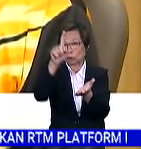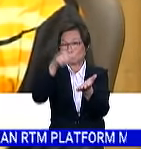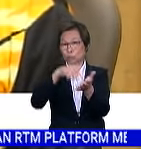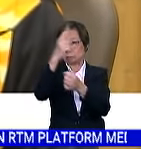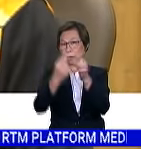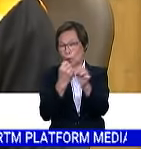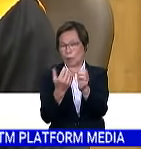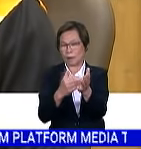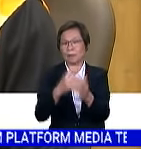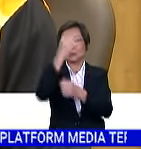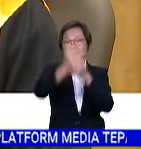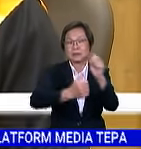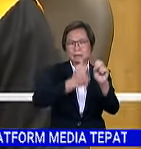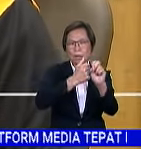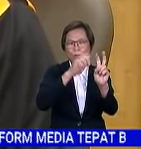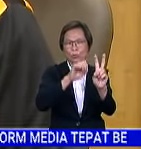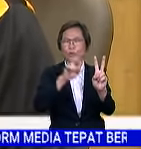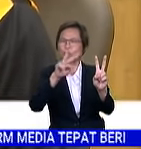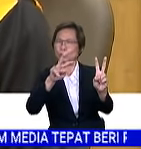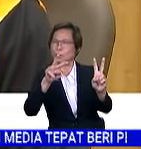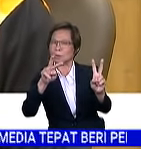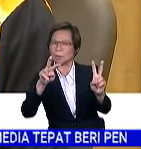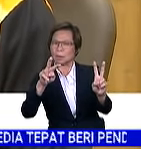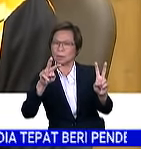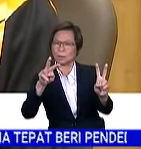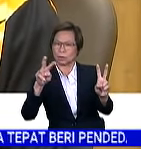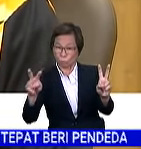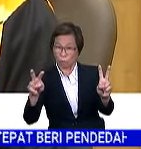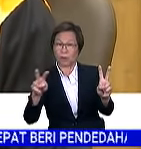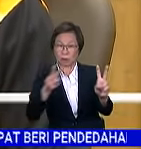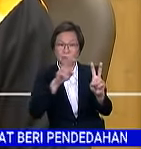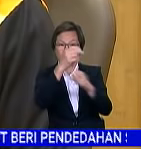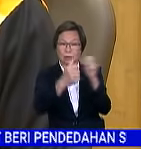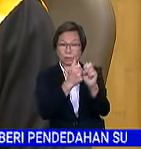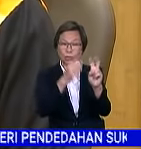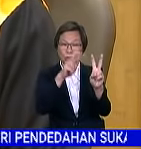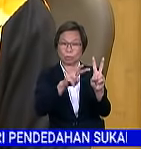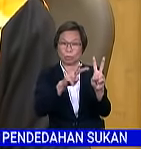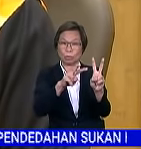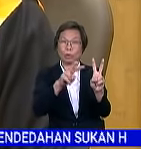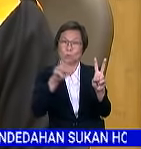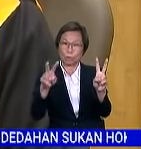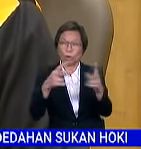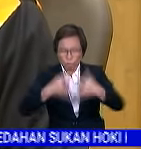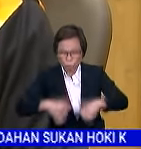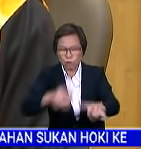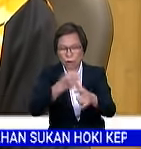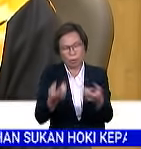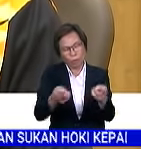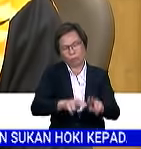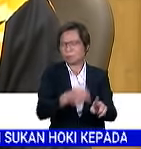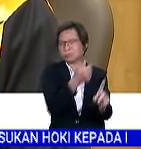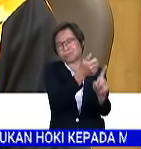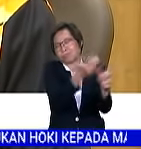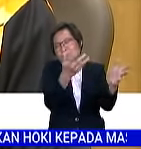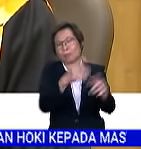Maka pada tahun hadapan saya tak dapat makluman daripada beliau sama ada dia nak teruskan ataupun dia nak serah kontrak itu.